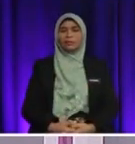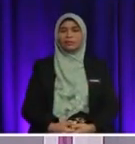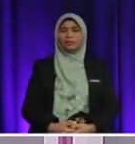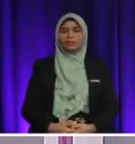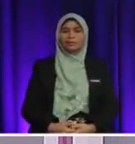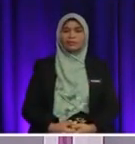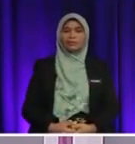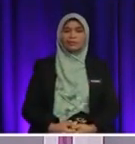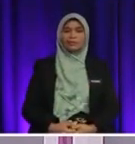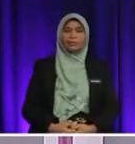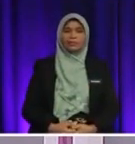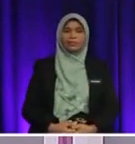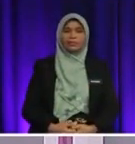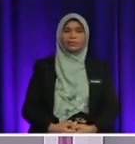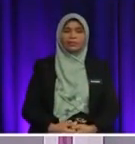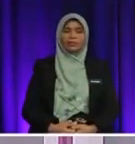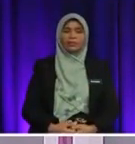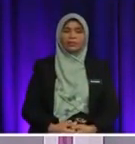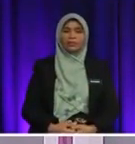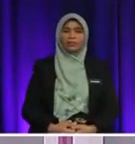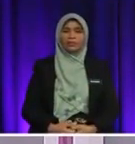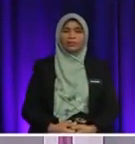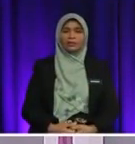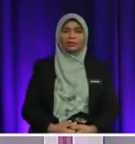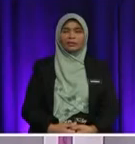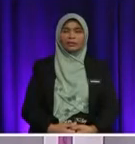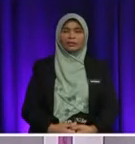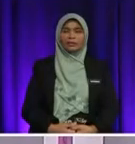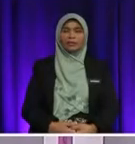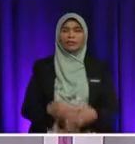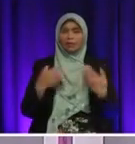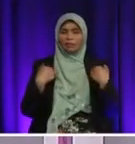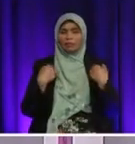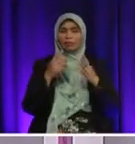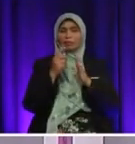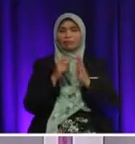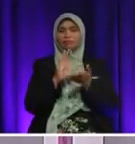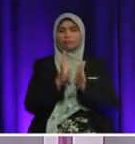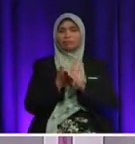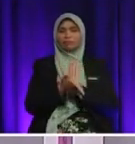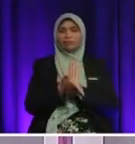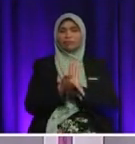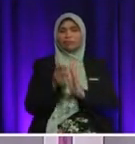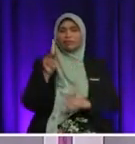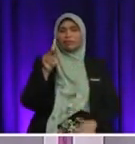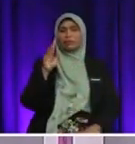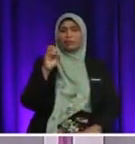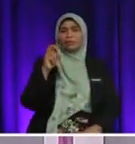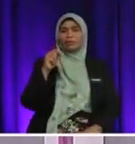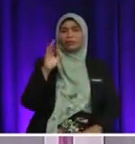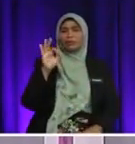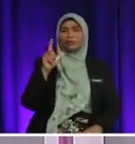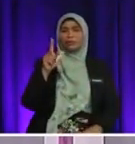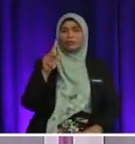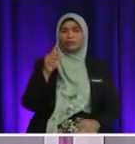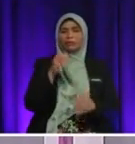Dia tu, merumitkan cerita. Dekat sini ada terjadi orang kata konflik. Ataupun